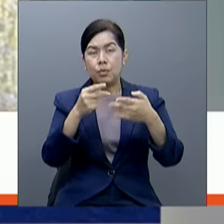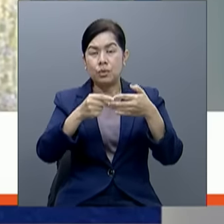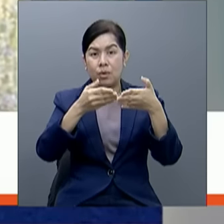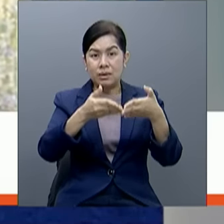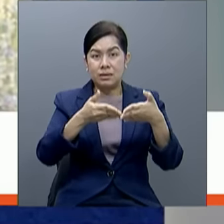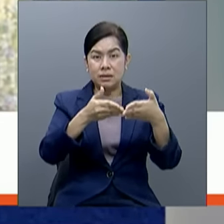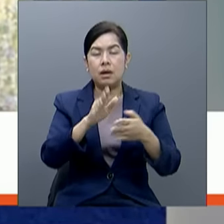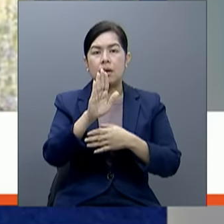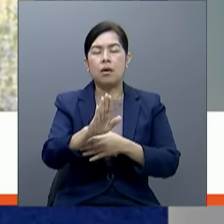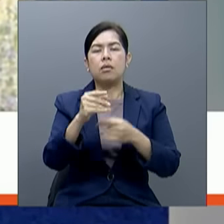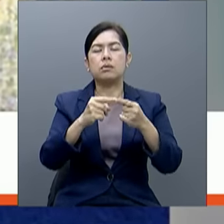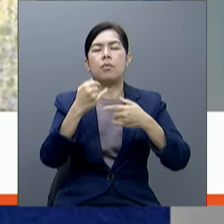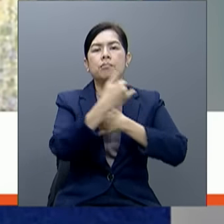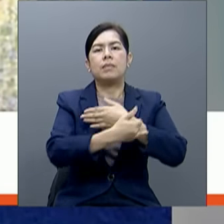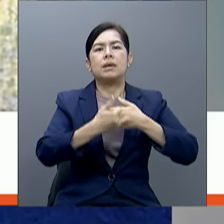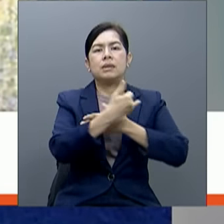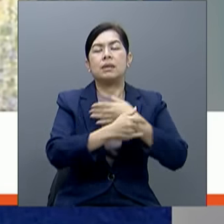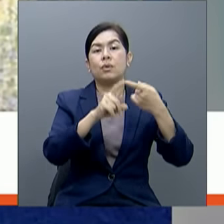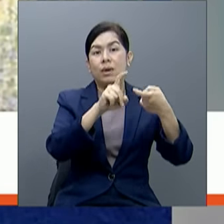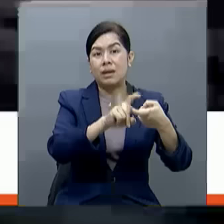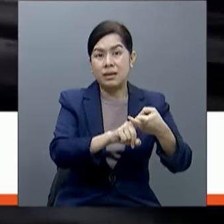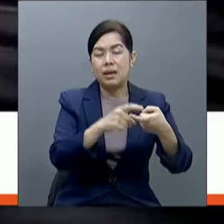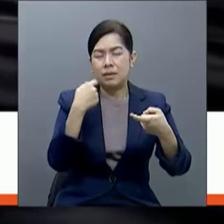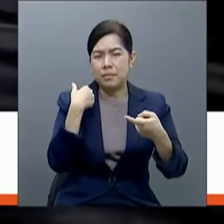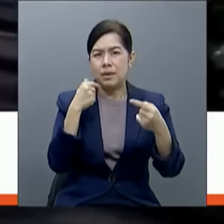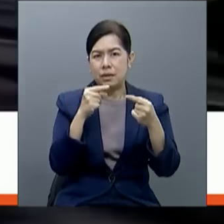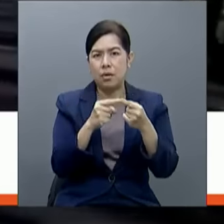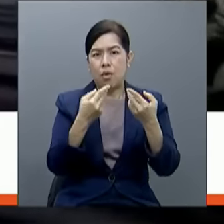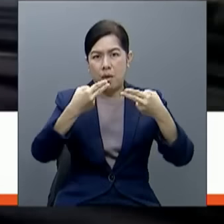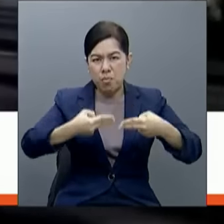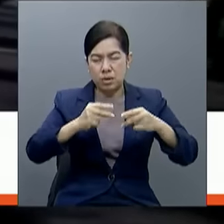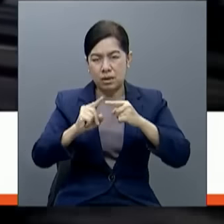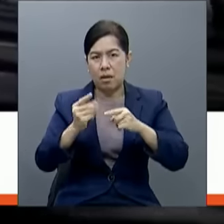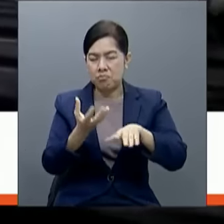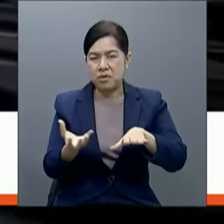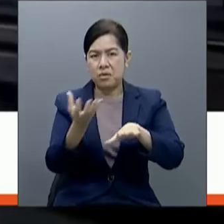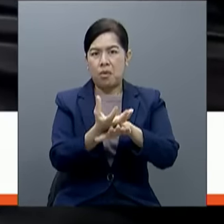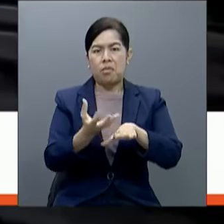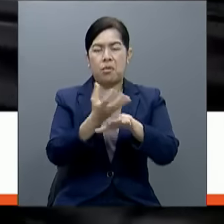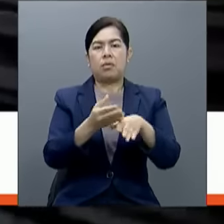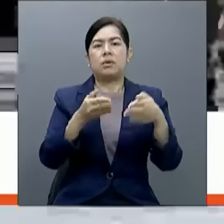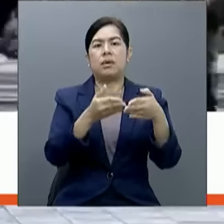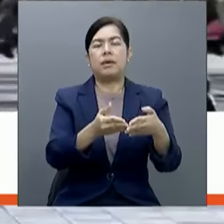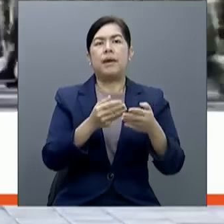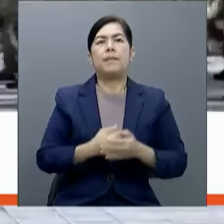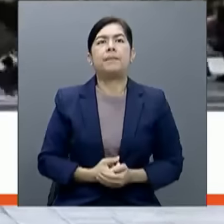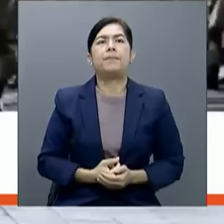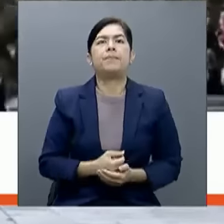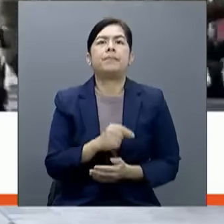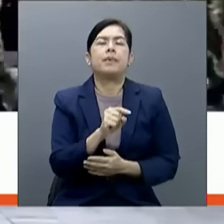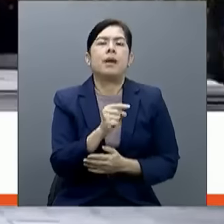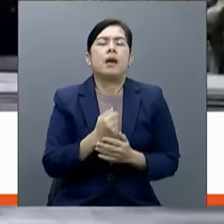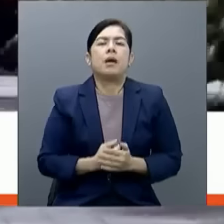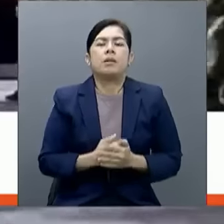ธออกจากท่าเรือในเกาหลีเหนือซึ่งอยู่ใกล้กับพรมแดนรัสเซียด้วยความเคลื่อนไหวของเกาหลีเหนือในครั้งนี้ทำให้เกาหลีใต้ไม่อาจอยู่เฉ